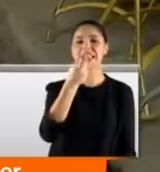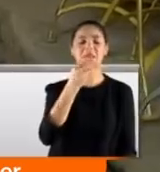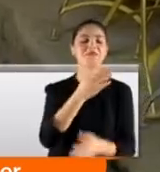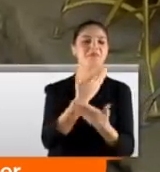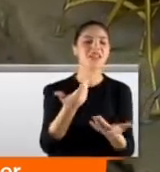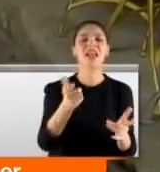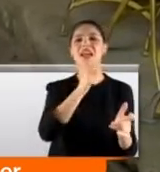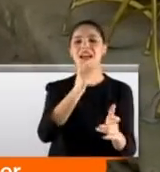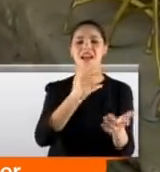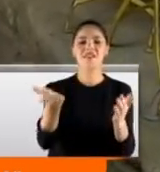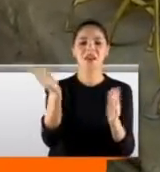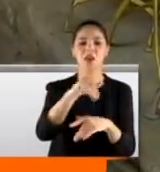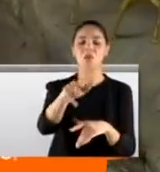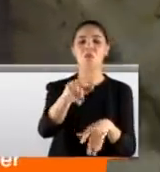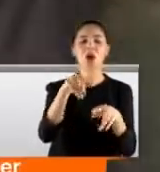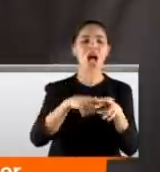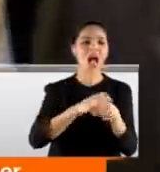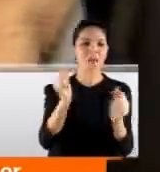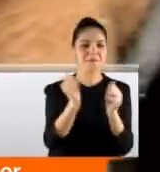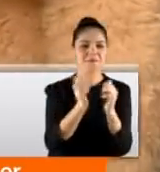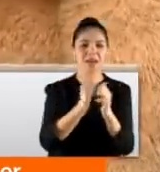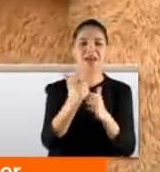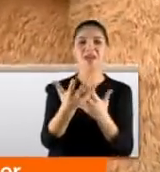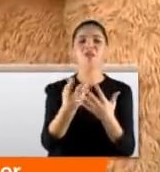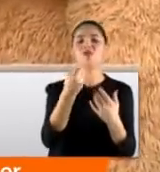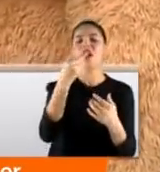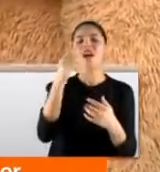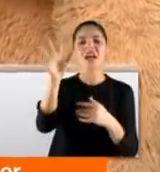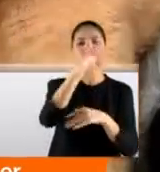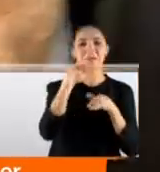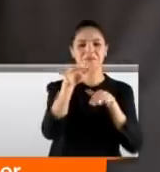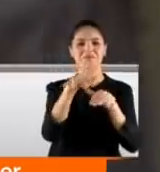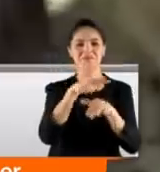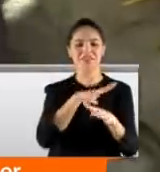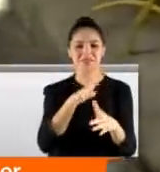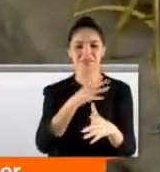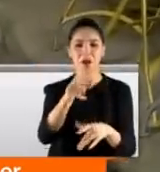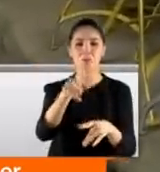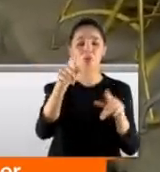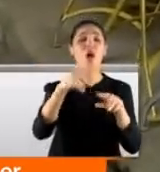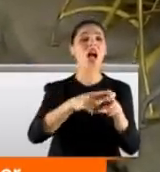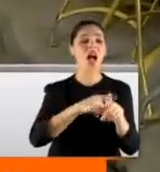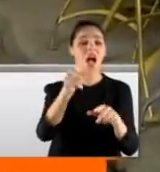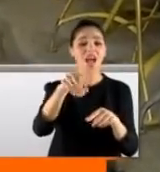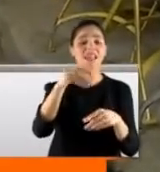kahve içenler işte bu peluş ayıcıklara oldukça büyük ilgi gösteriyor. Hatta öyle ki bu ayıcıkları satın almak